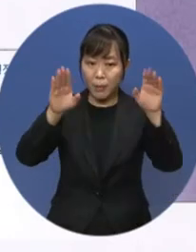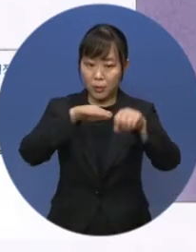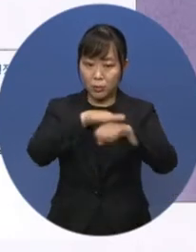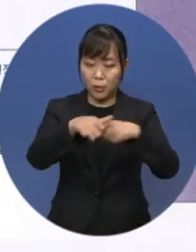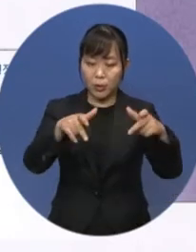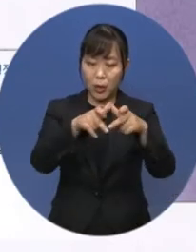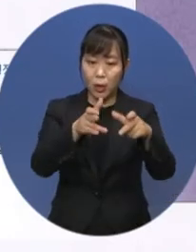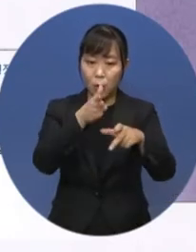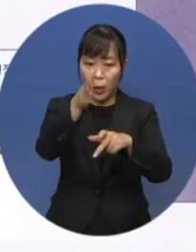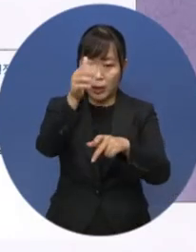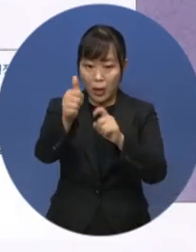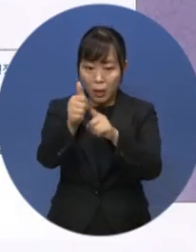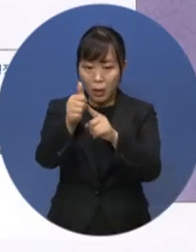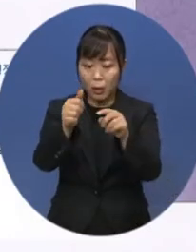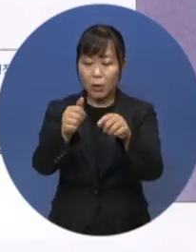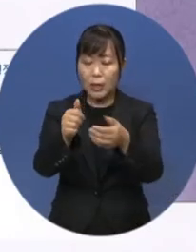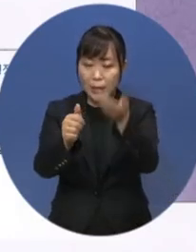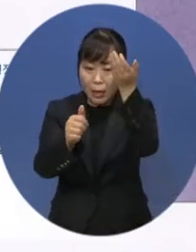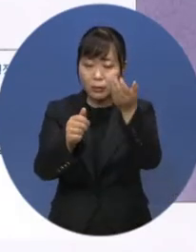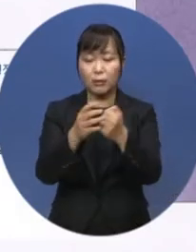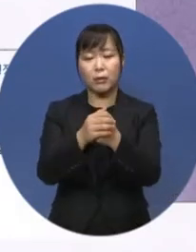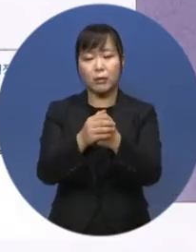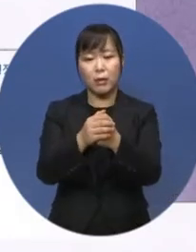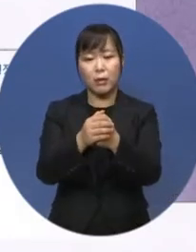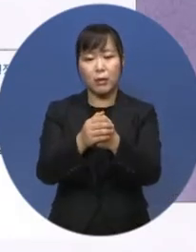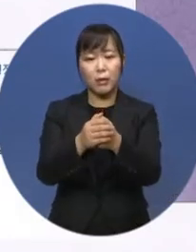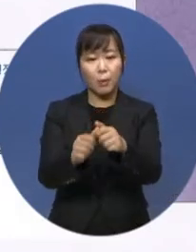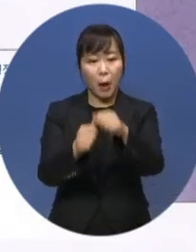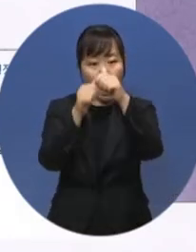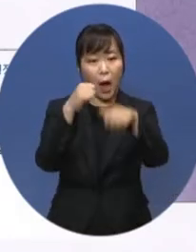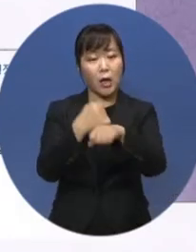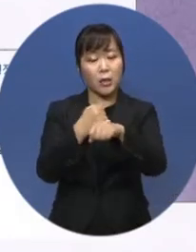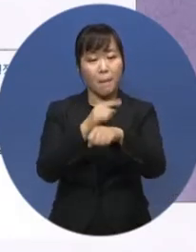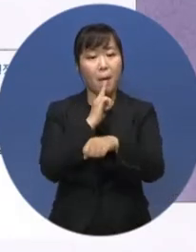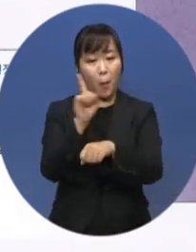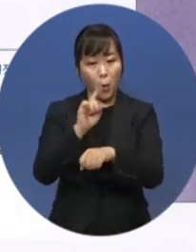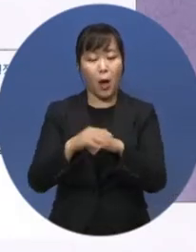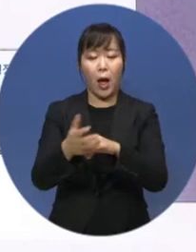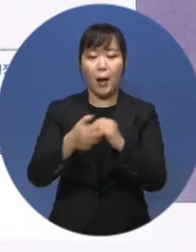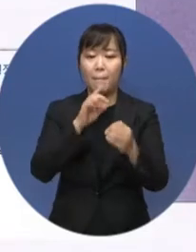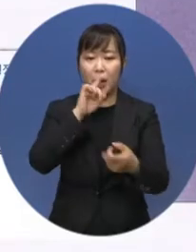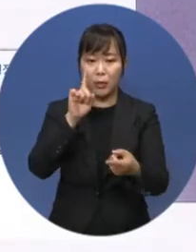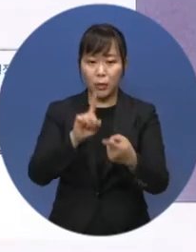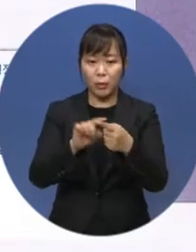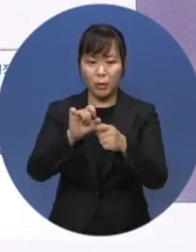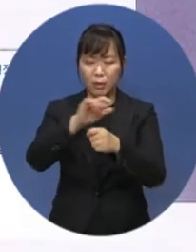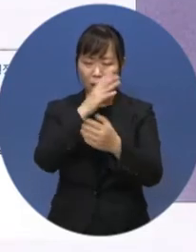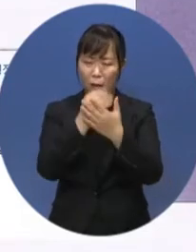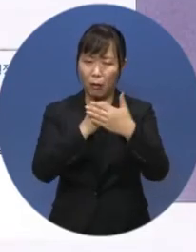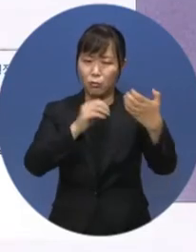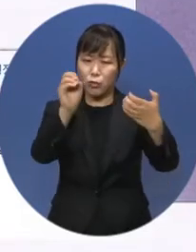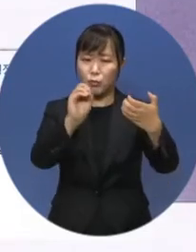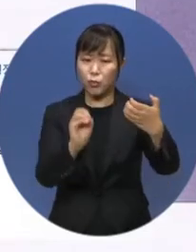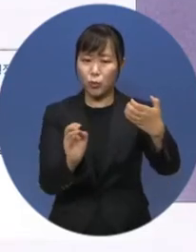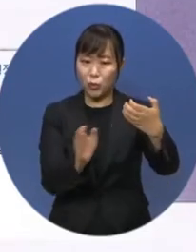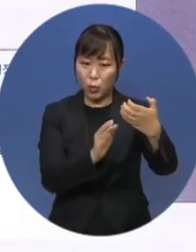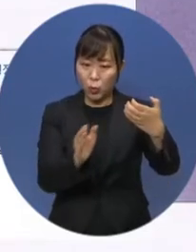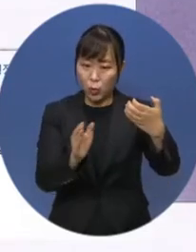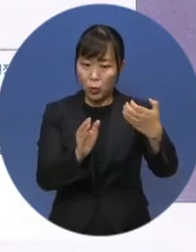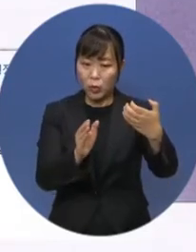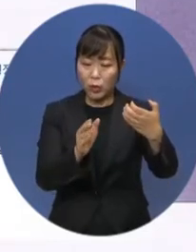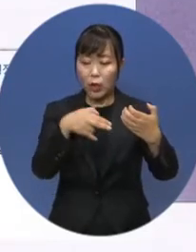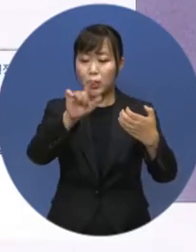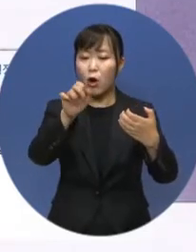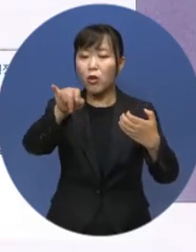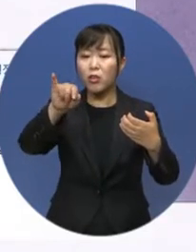개방형으로 장애인 과장급 이상을 임용하자고 주장하는 것은 앞에서도 말씀드린 것처럼 거의 90% 가까이 정결권을